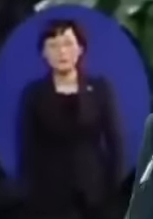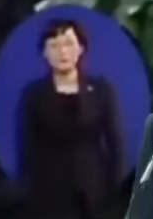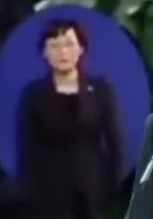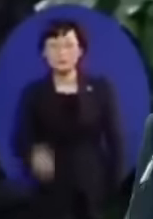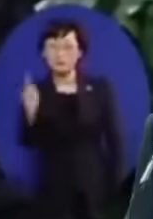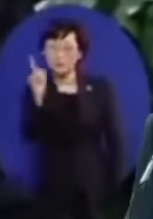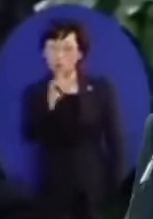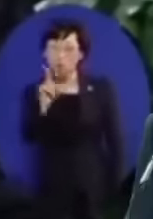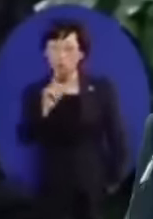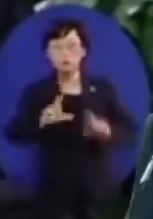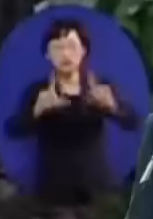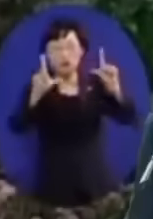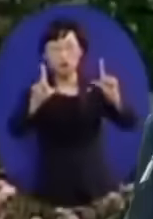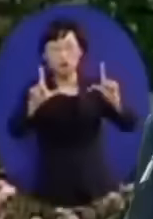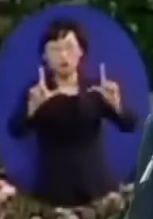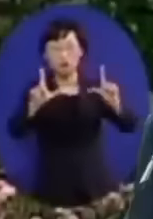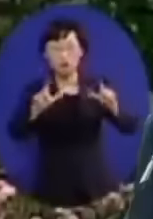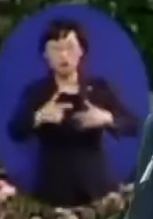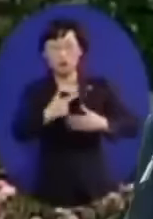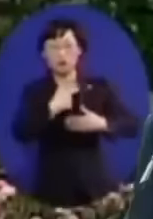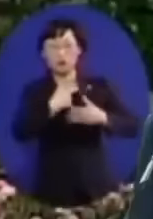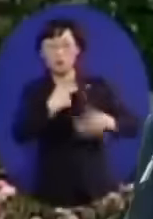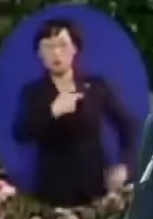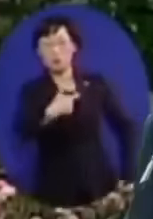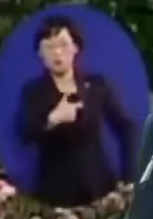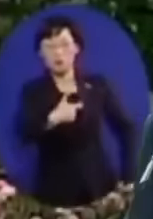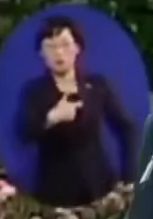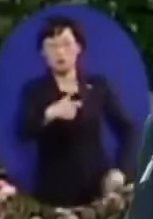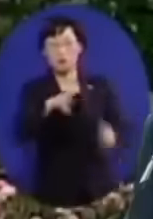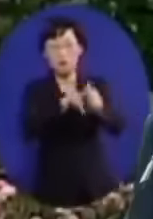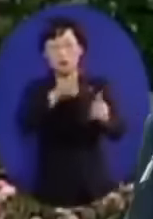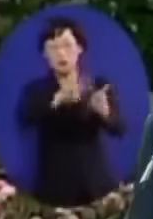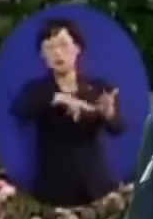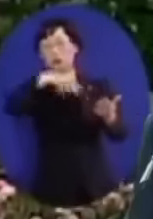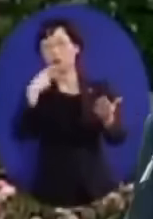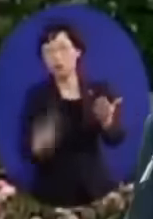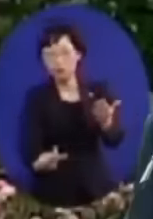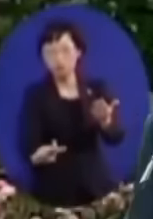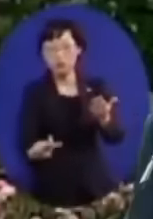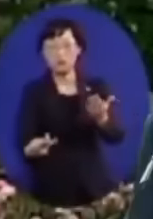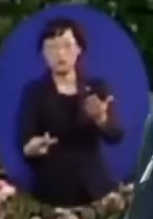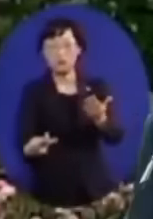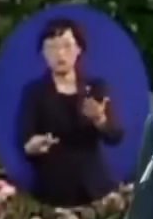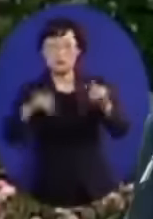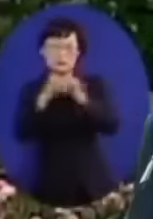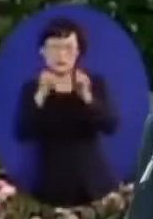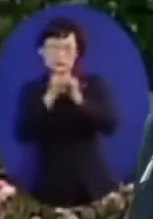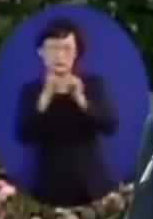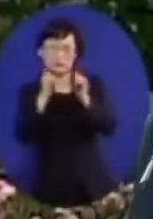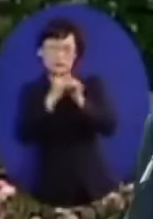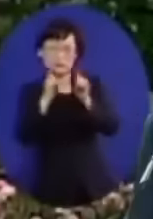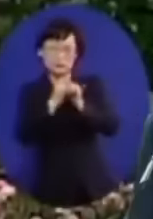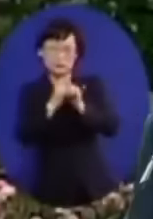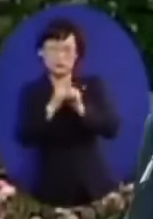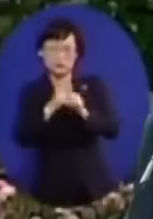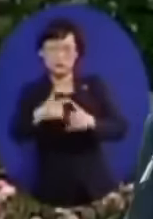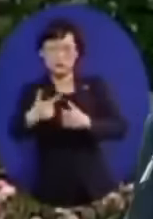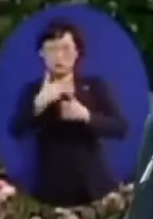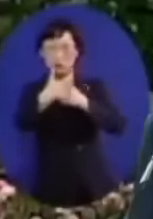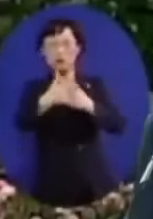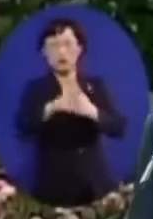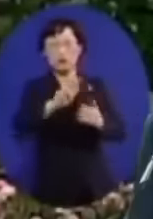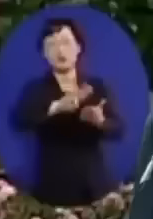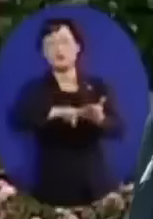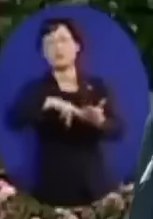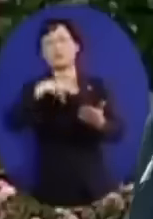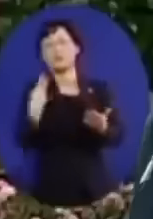어느 날 그는 가슴에 총탄을 맞고 말에서 떨어졌습니다. 한참 전쟁이 불붙는데 총탄이 맞아 떨어집니다.